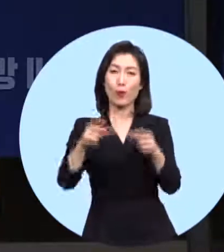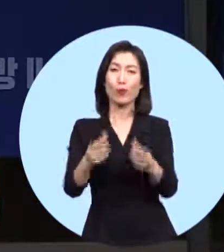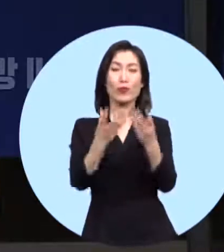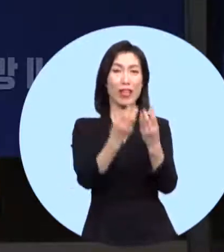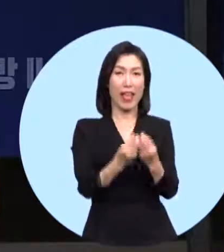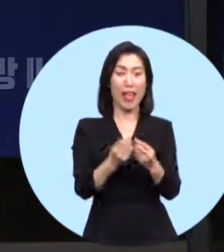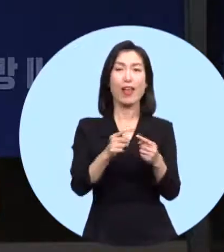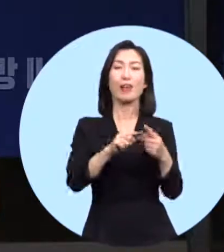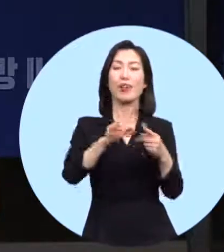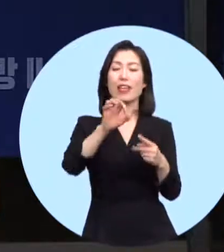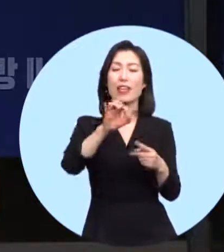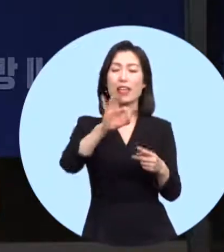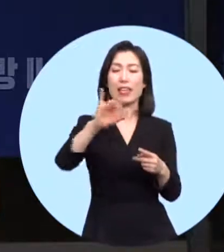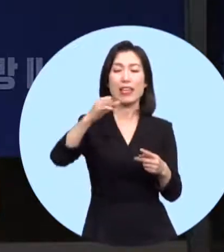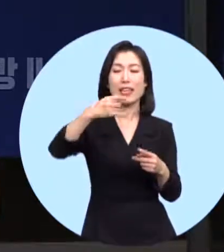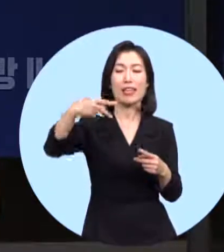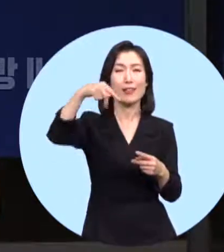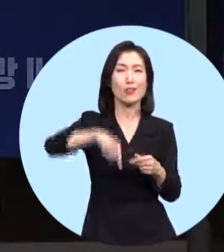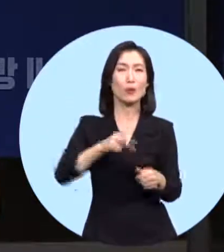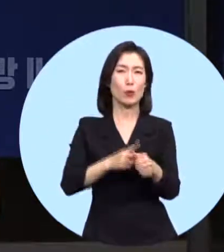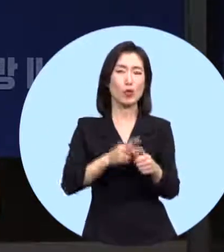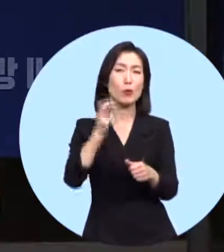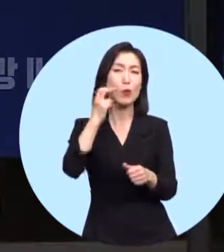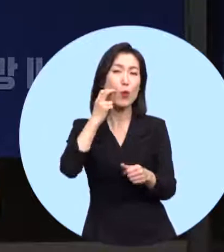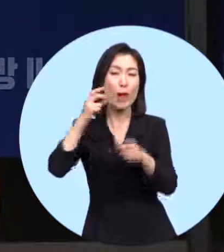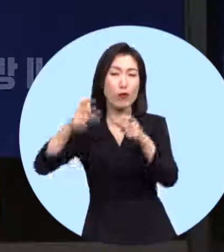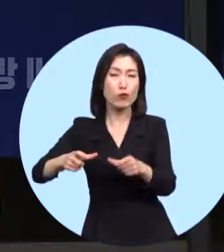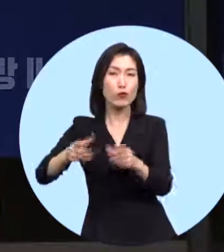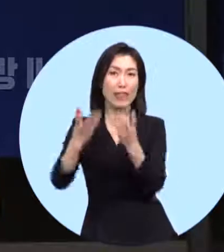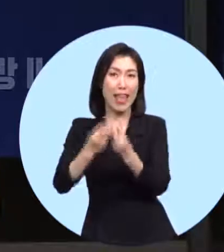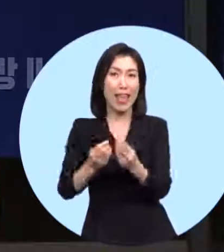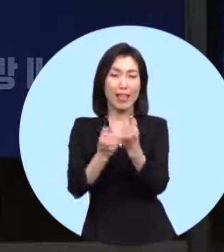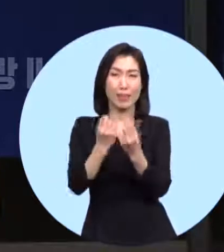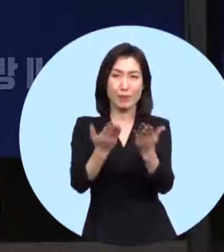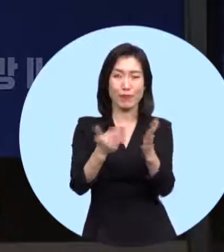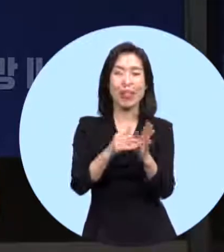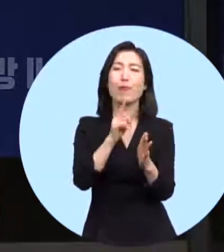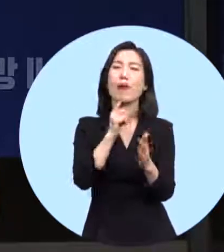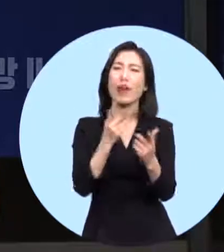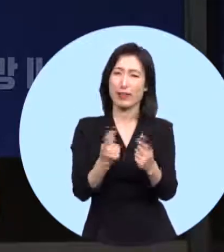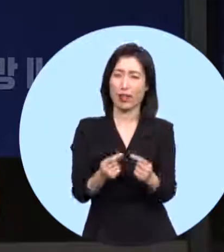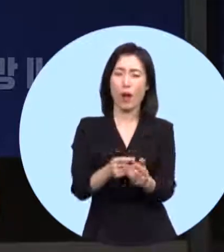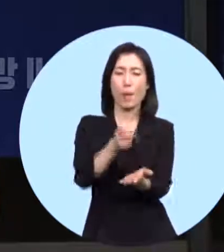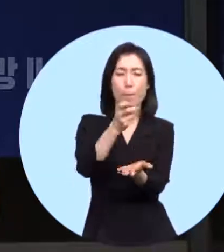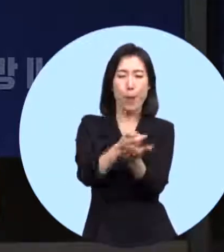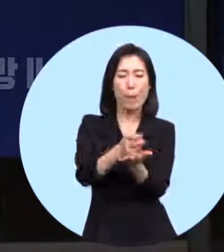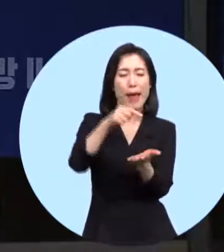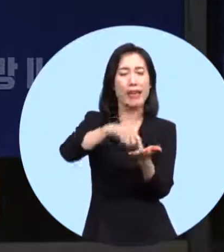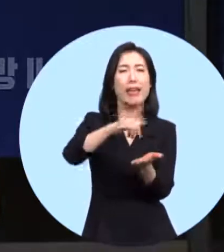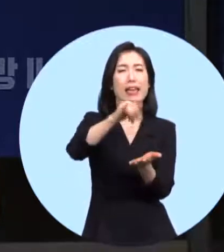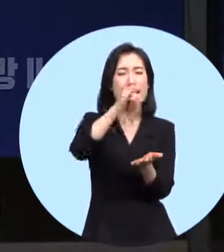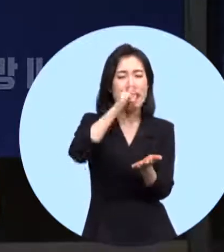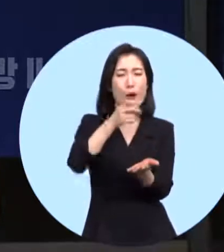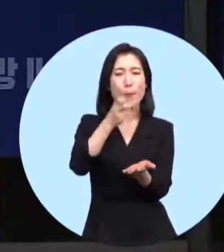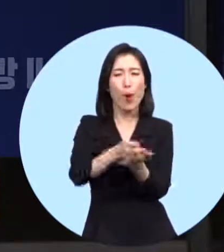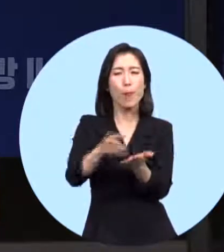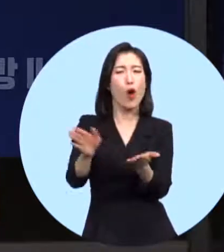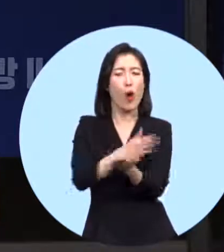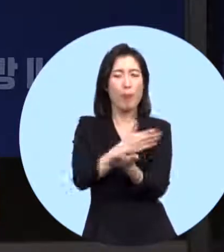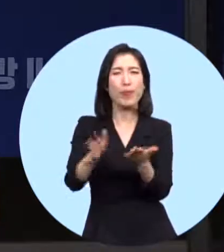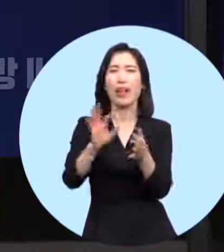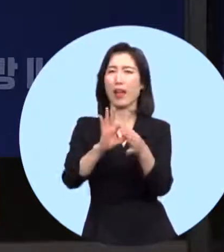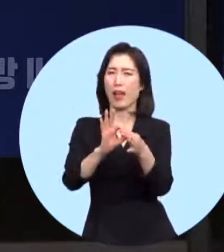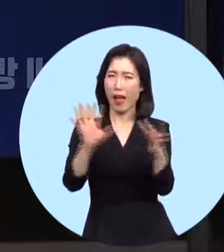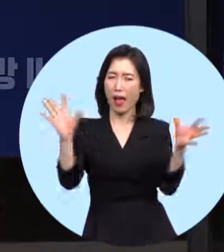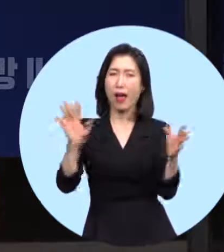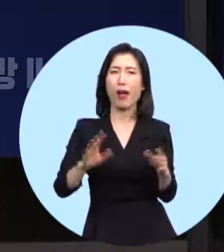또 이희수 교수님이 송파구 사례 소개를 시켜주셨는데 이미 그 법에 있지 않던 실제적으로 그것들이